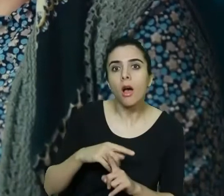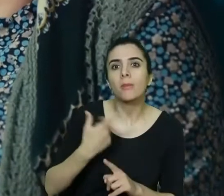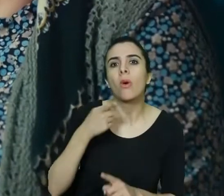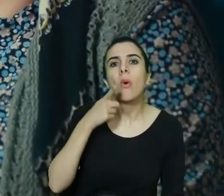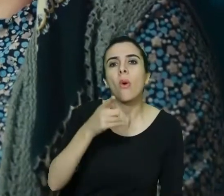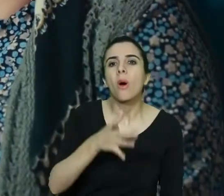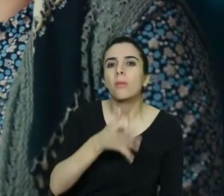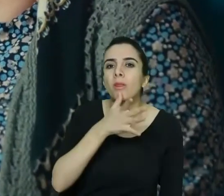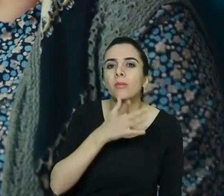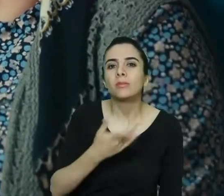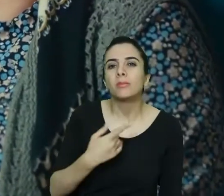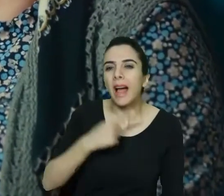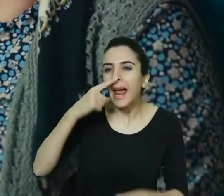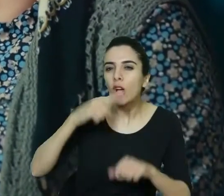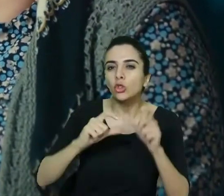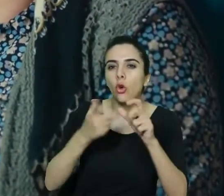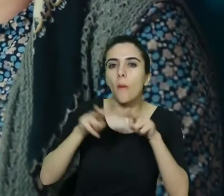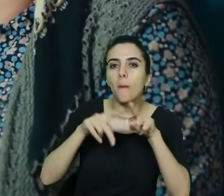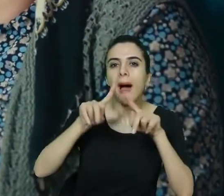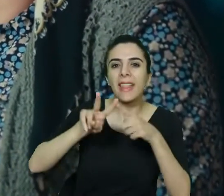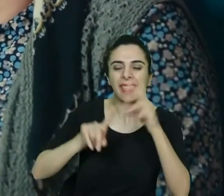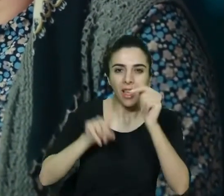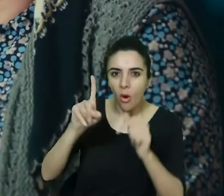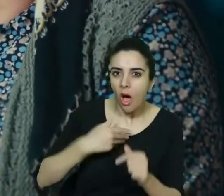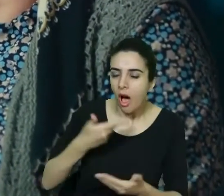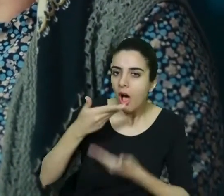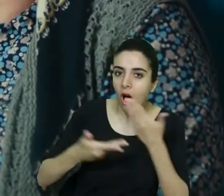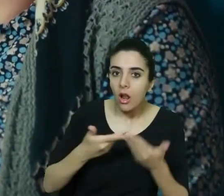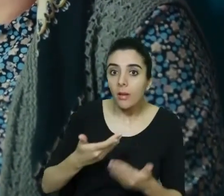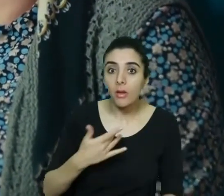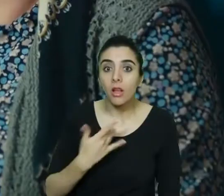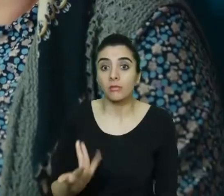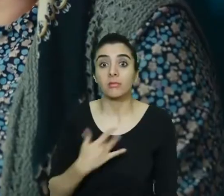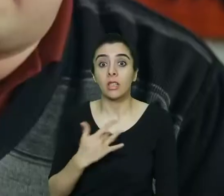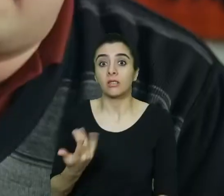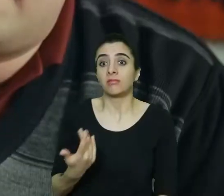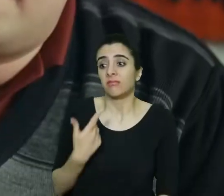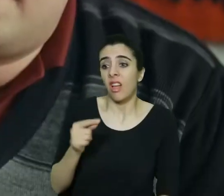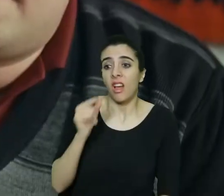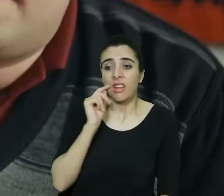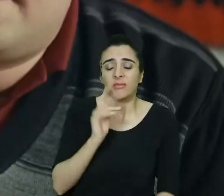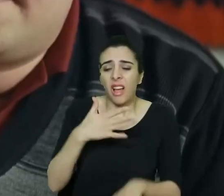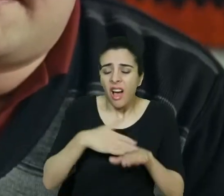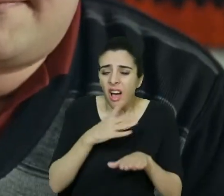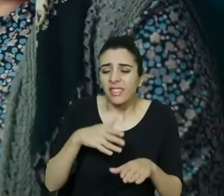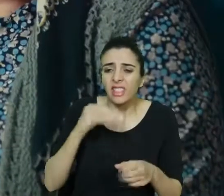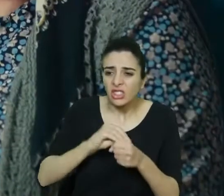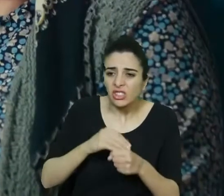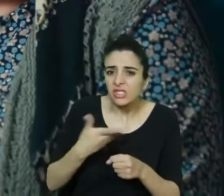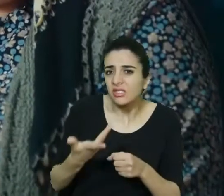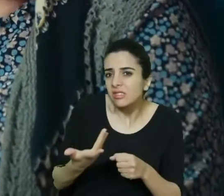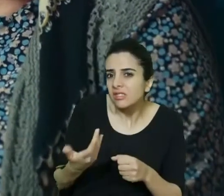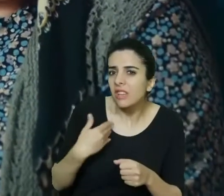o kurban olduğum Şık Sümmani Hazretleri. Kelp kelbiken yavrusundan vazgeçmez.